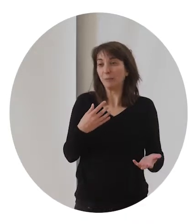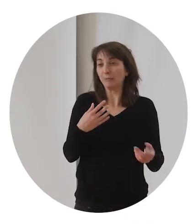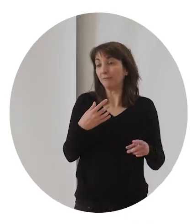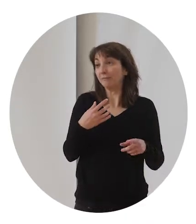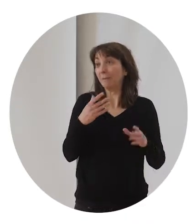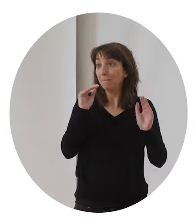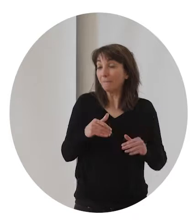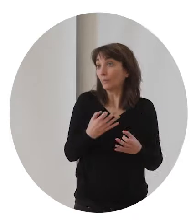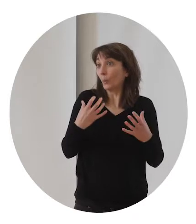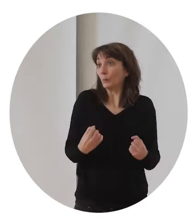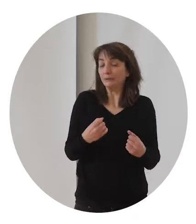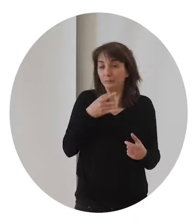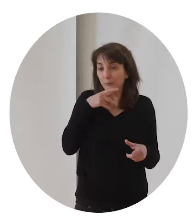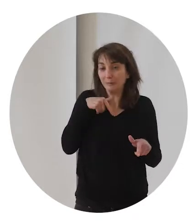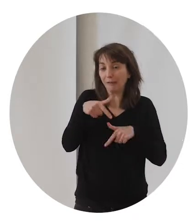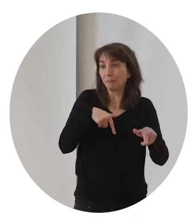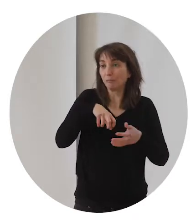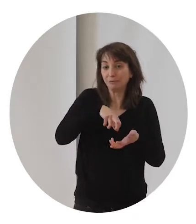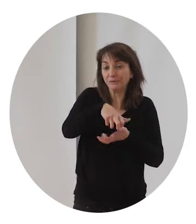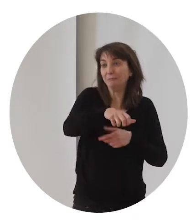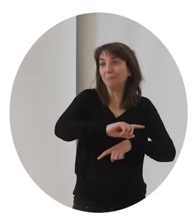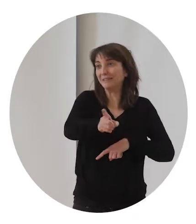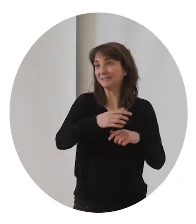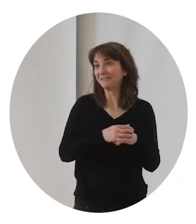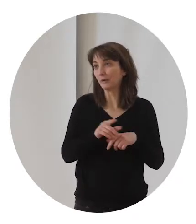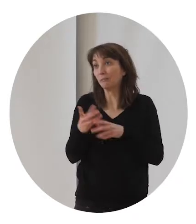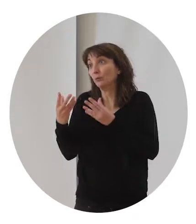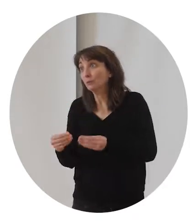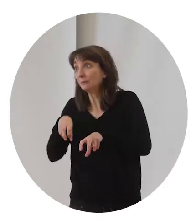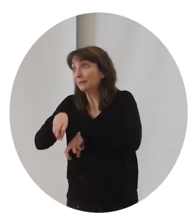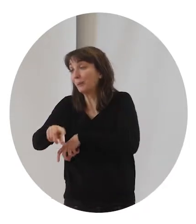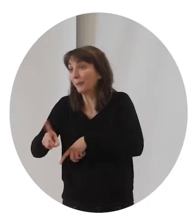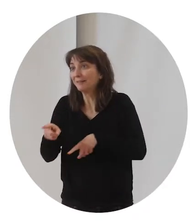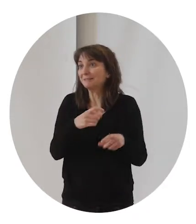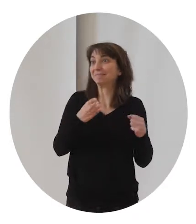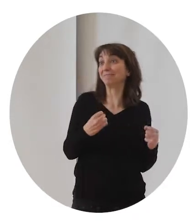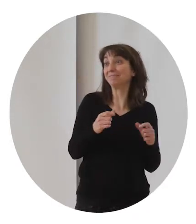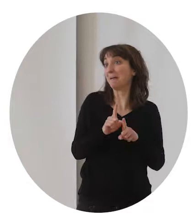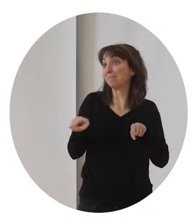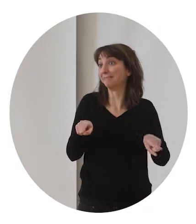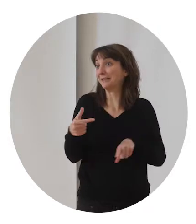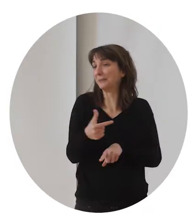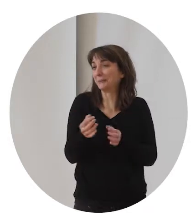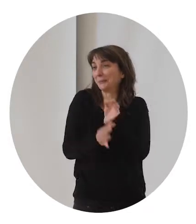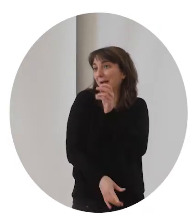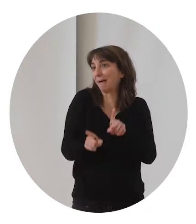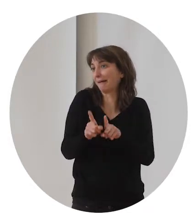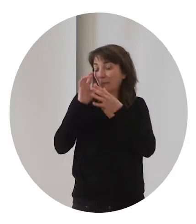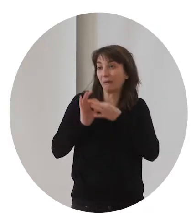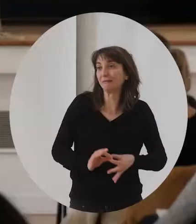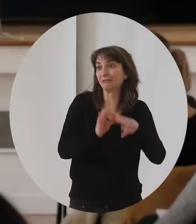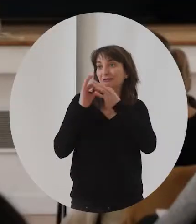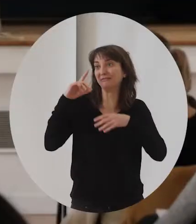finalement invalide les déplacements. Et ça a évidemment un impact sur la motricité globale et les coordinations.